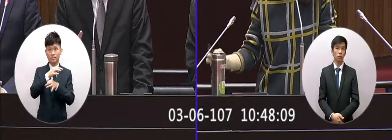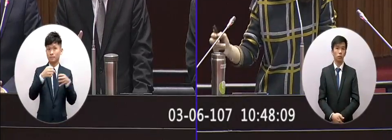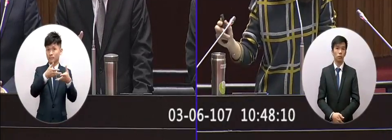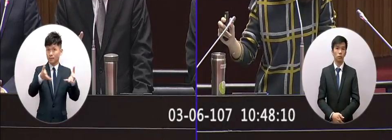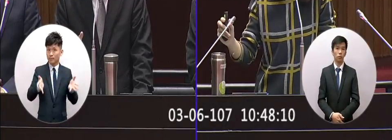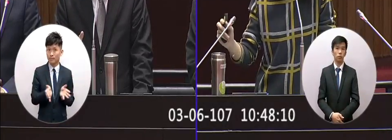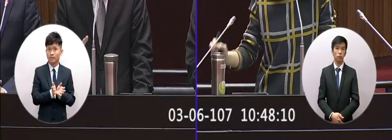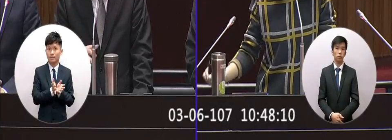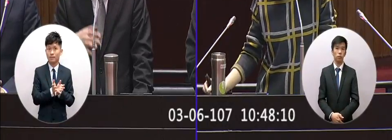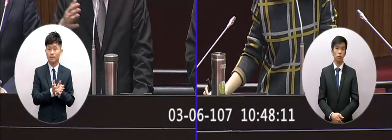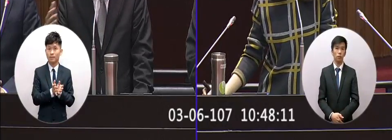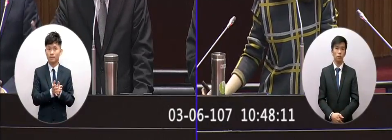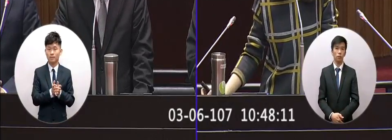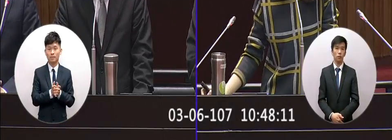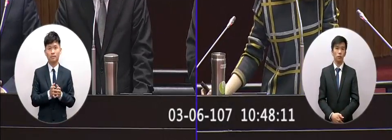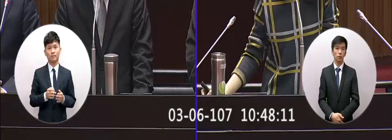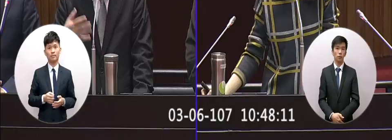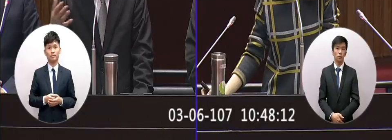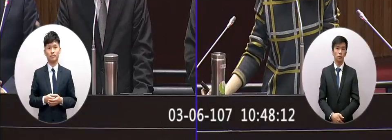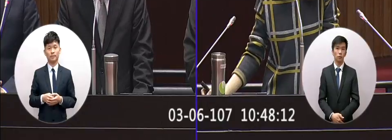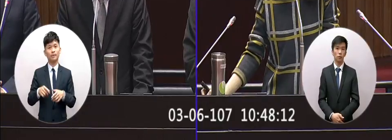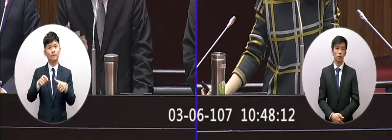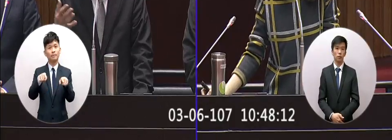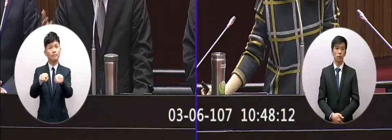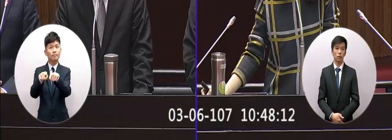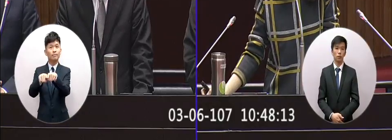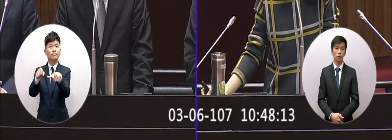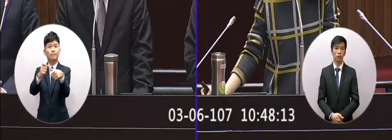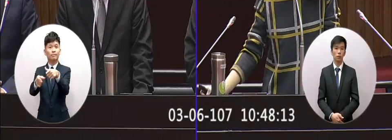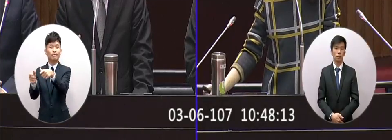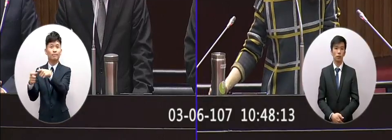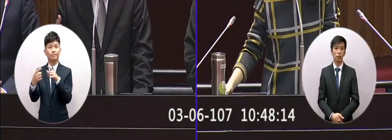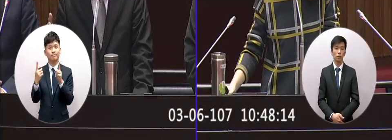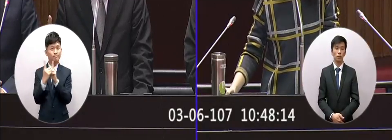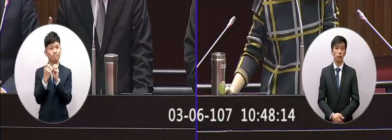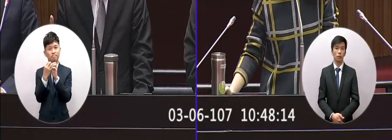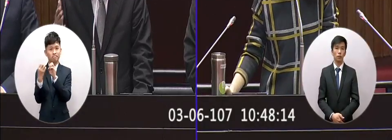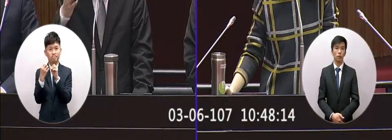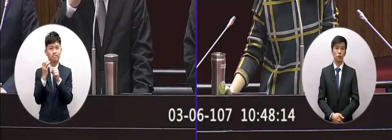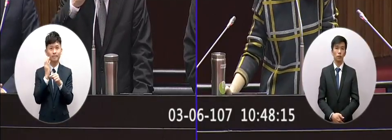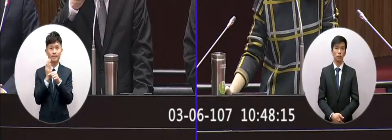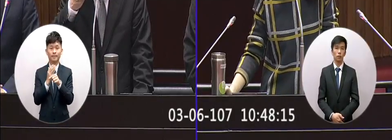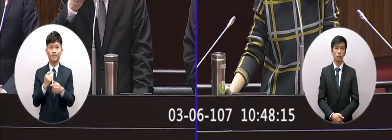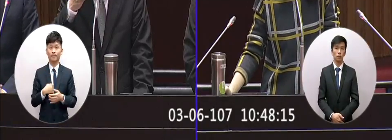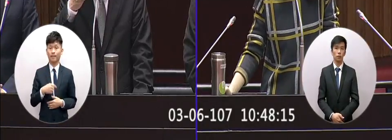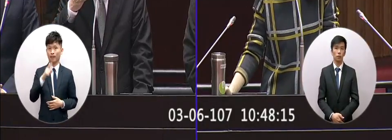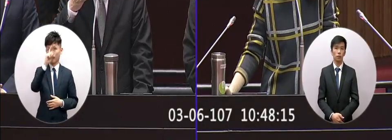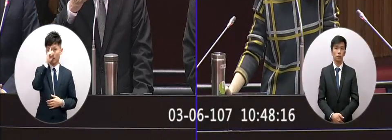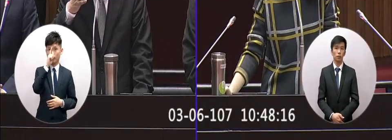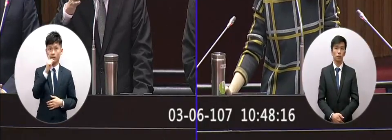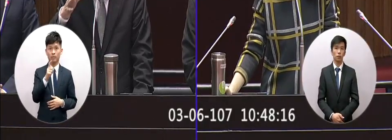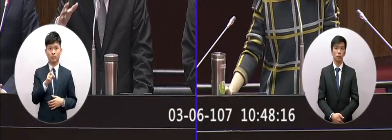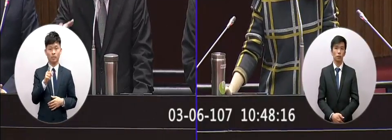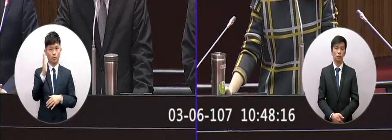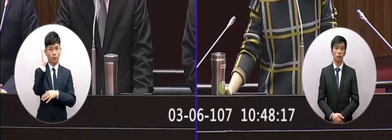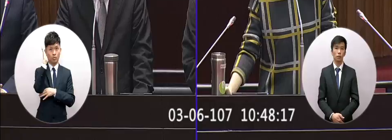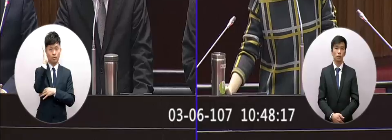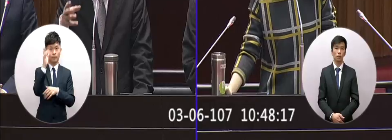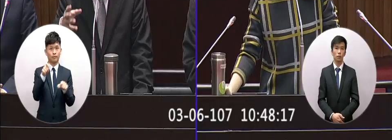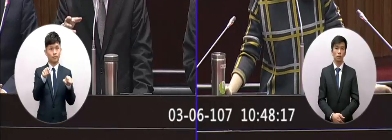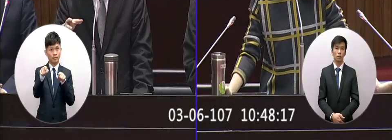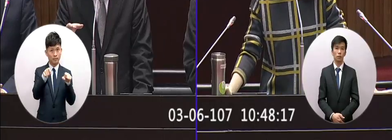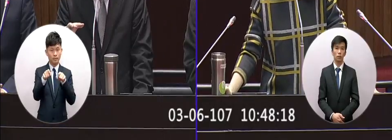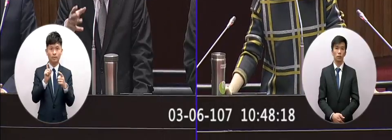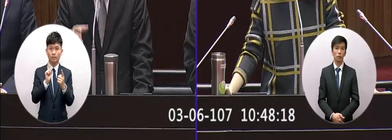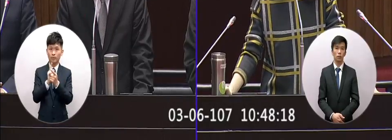哈，也在跟业界在谈。就简单的讲，就是说我们希望这样一个公共政策对台